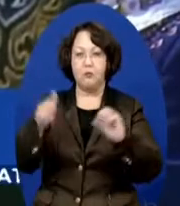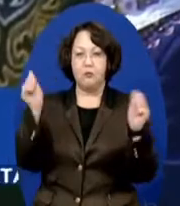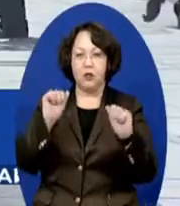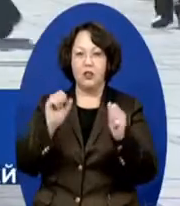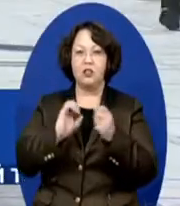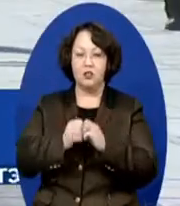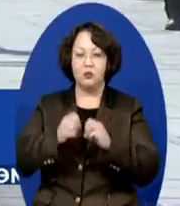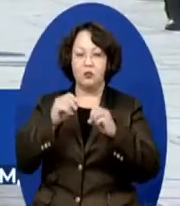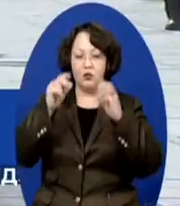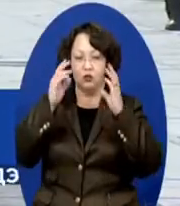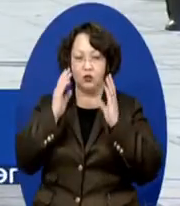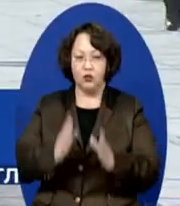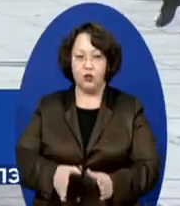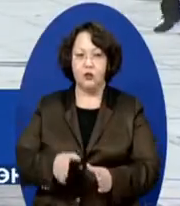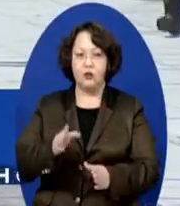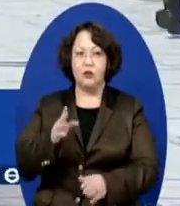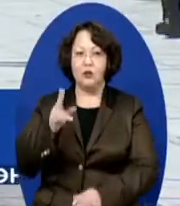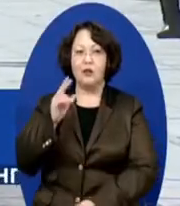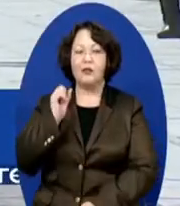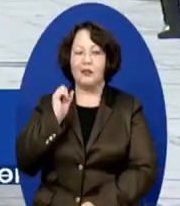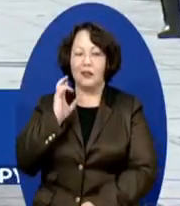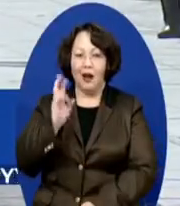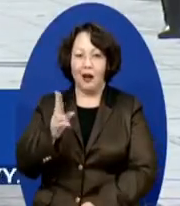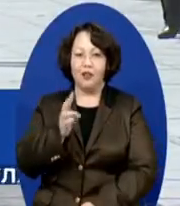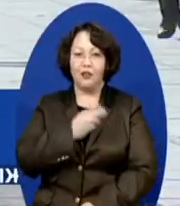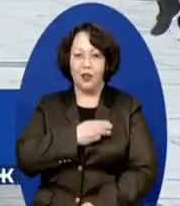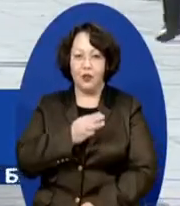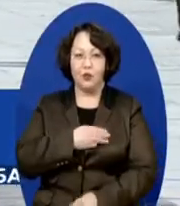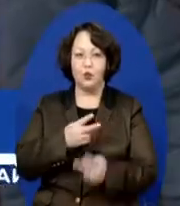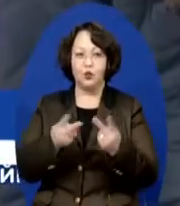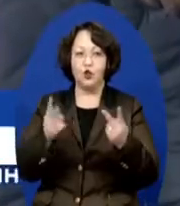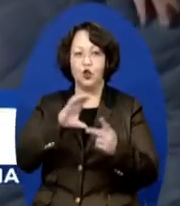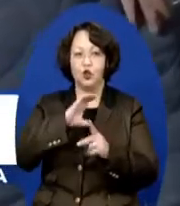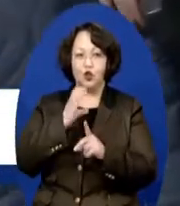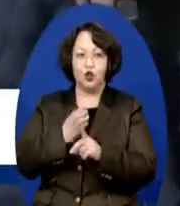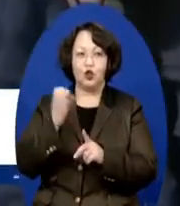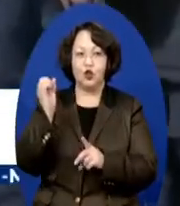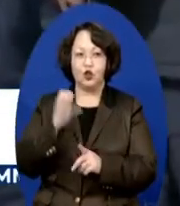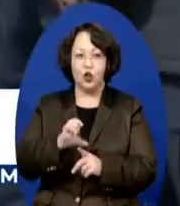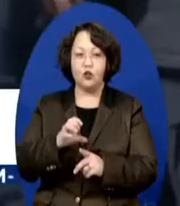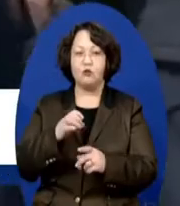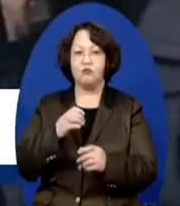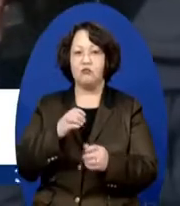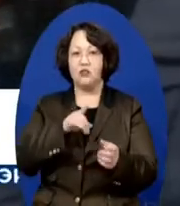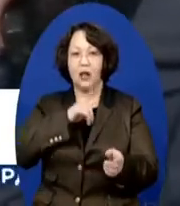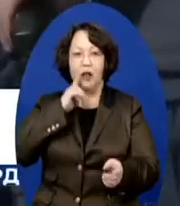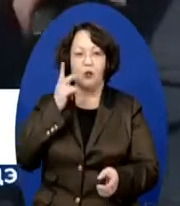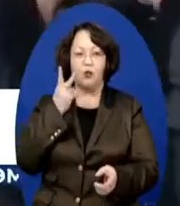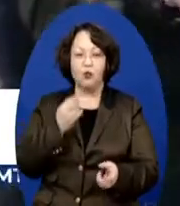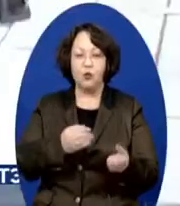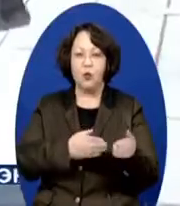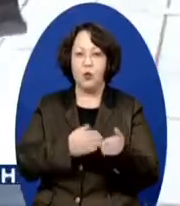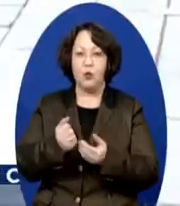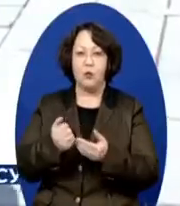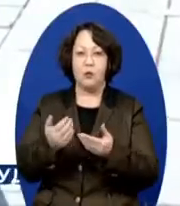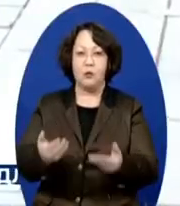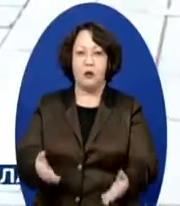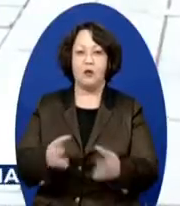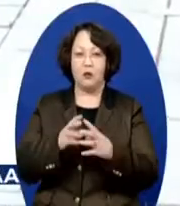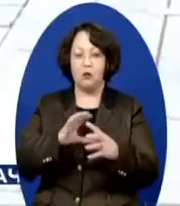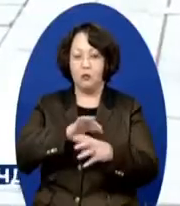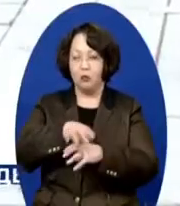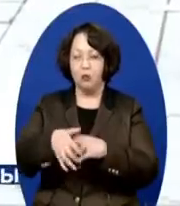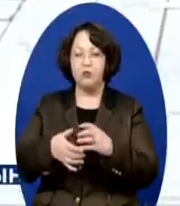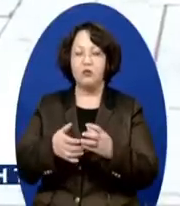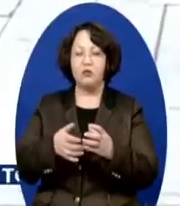гаргасан. Казах түмэн шашин үндэсний соёл ёс уламжлалаа хатгалж, ирээдүй хойч үедээ өвлүүлэн уламжлуулж, хүн төрөлхтний